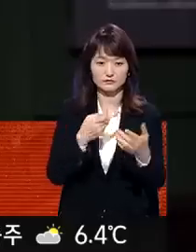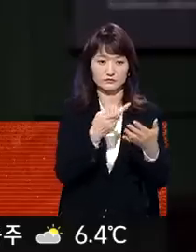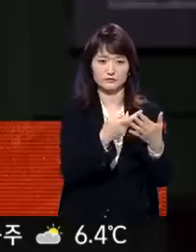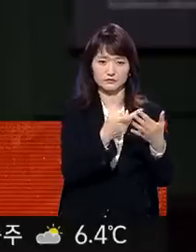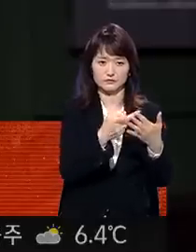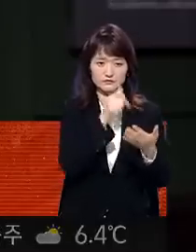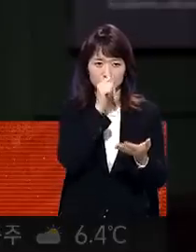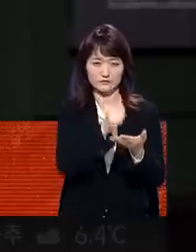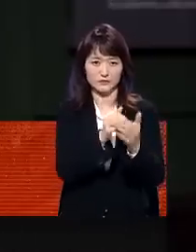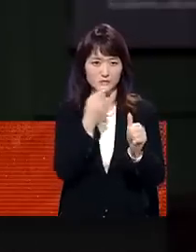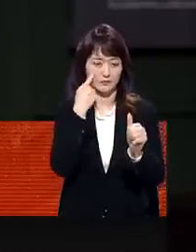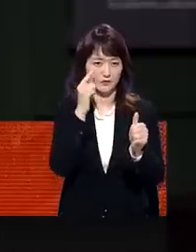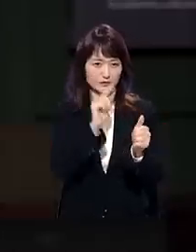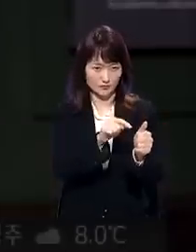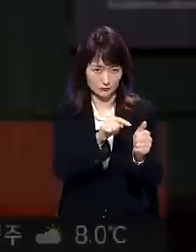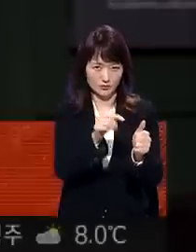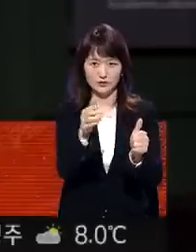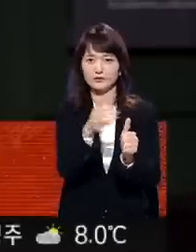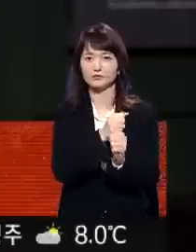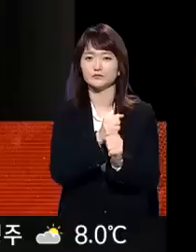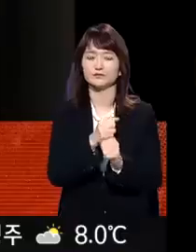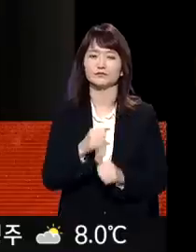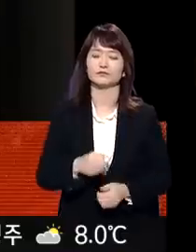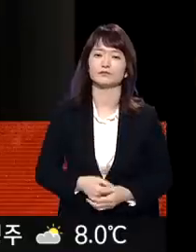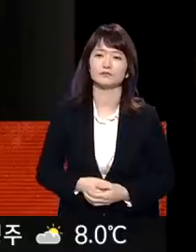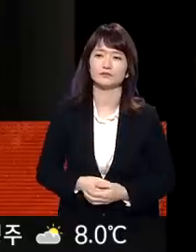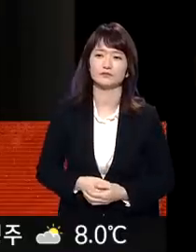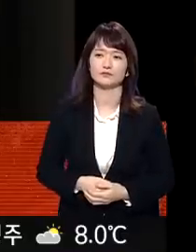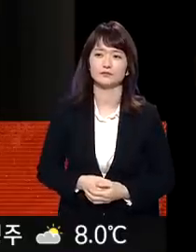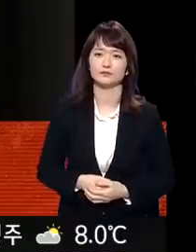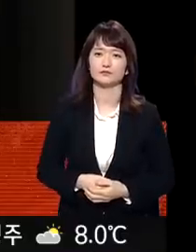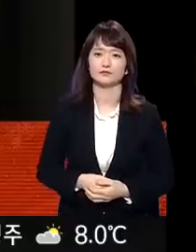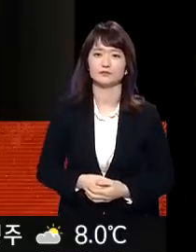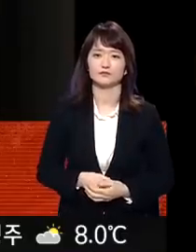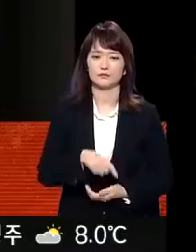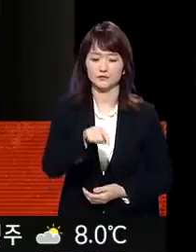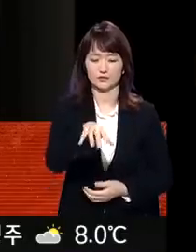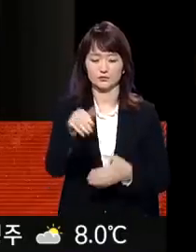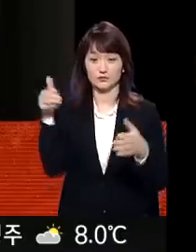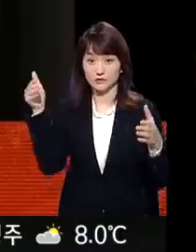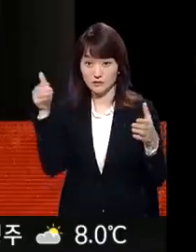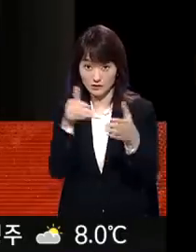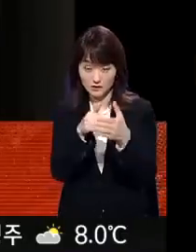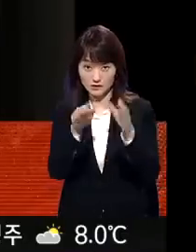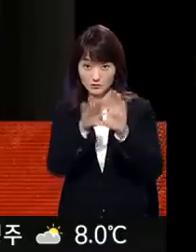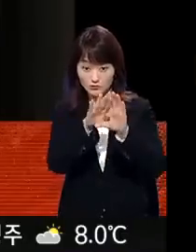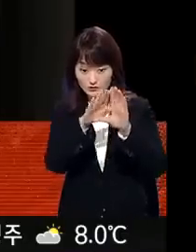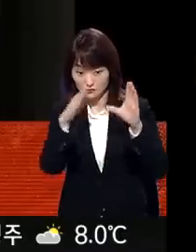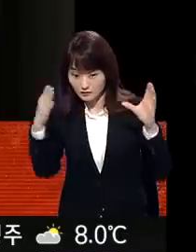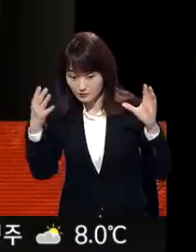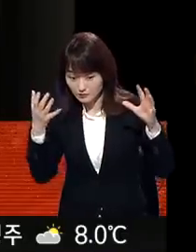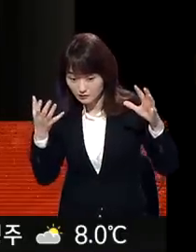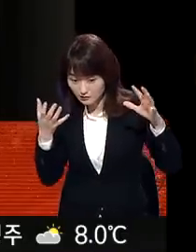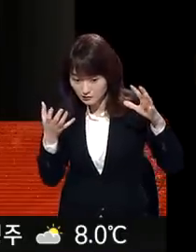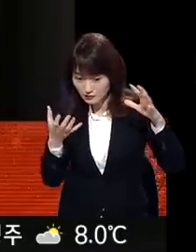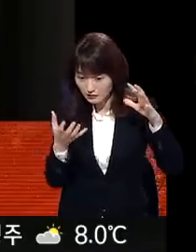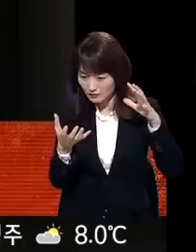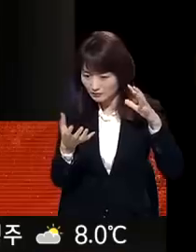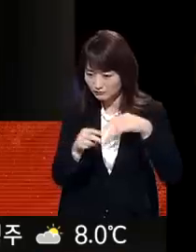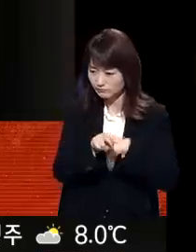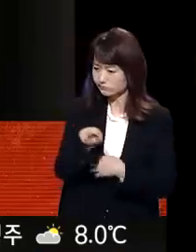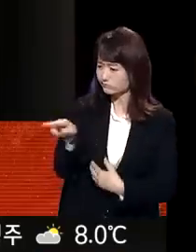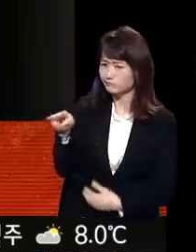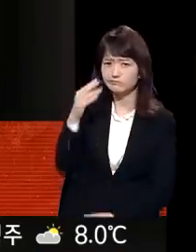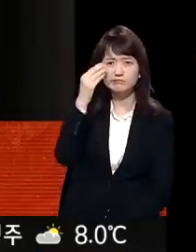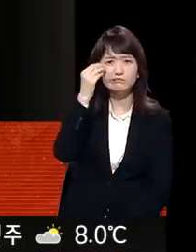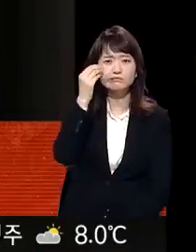범인으로 지목해서 체포했습니다. 자, 경찰이 그 현장에 도착했을 때 문을 열고 들어가 보니까 이상한 점들이 좀